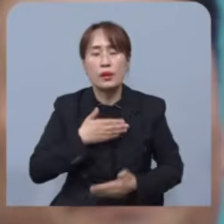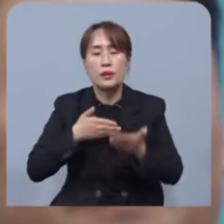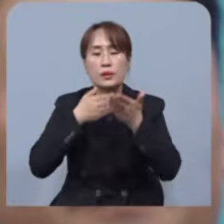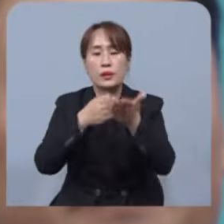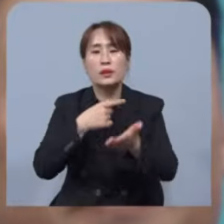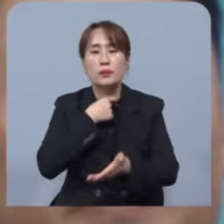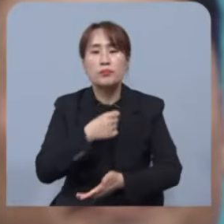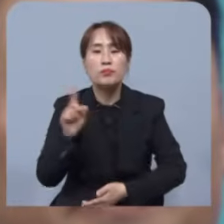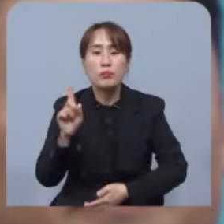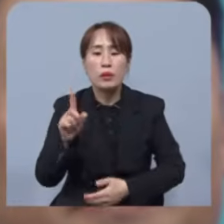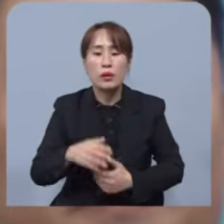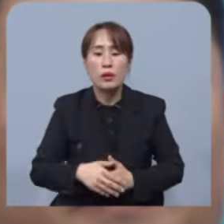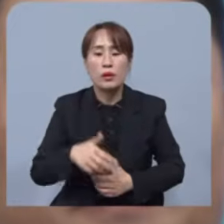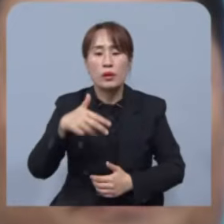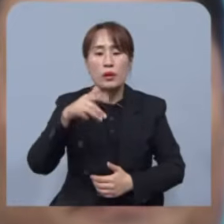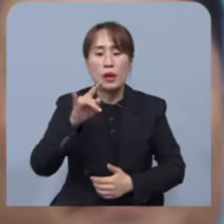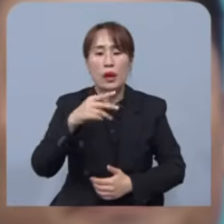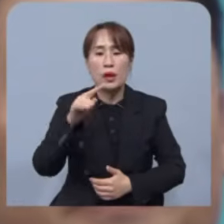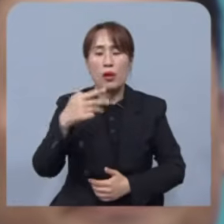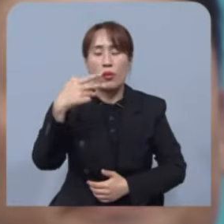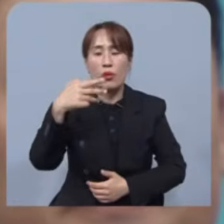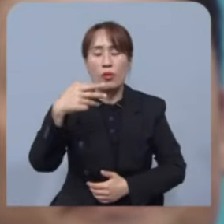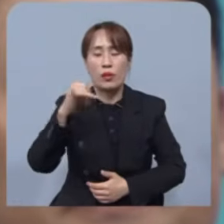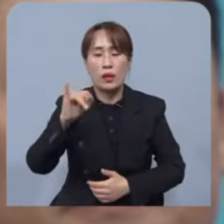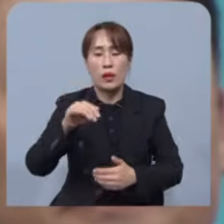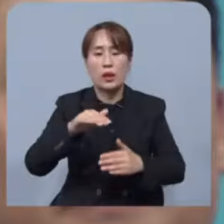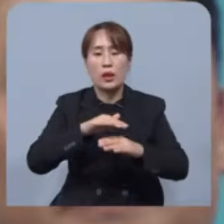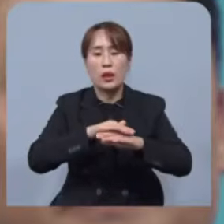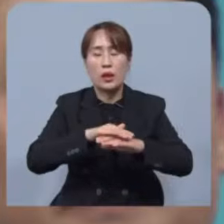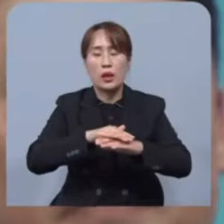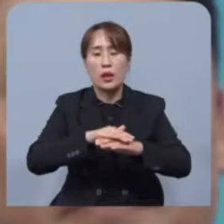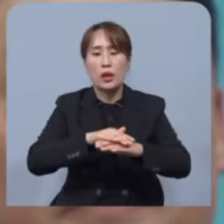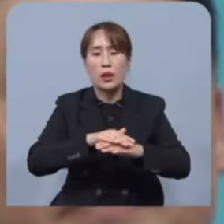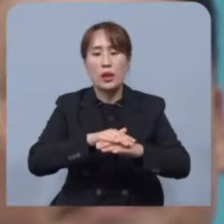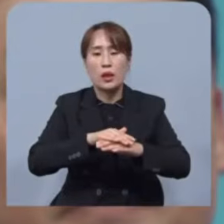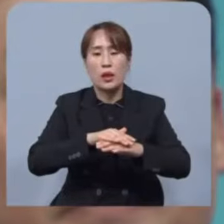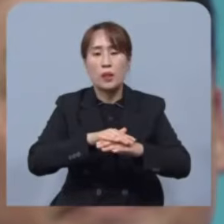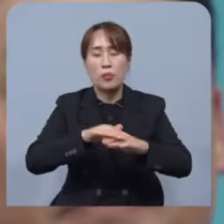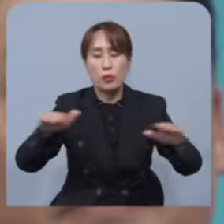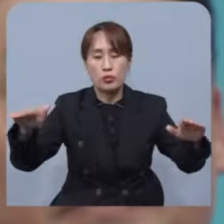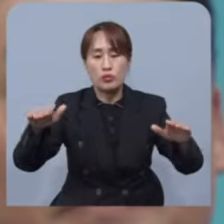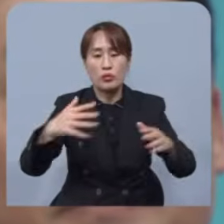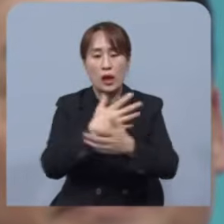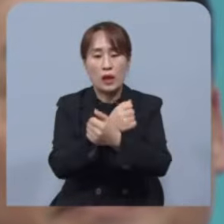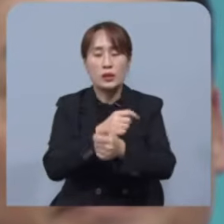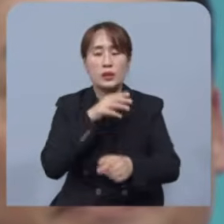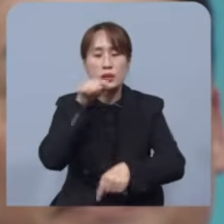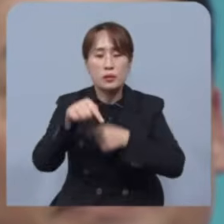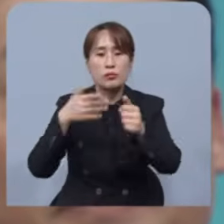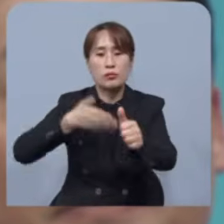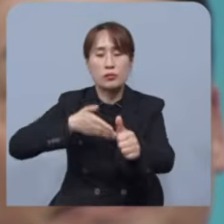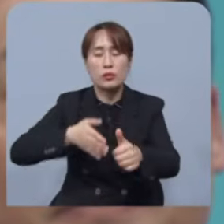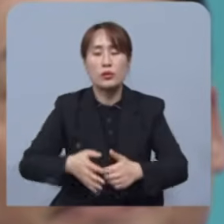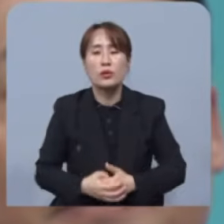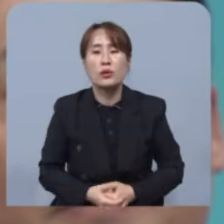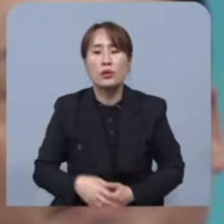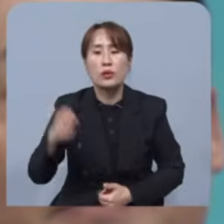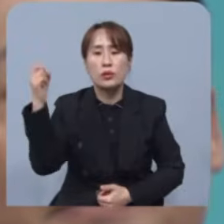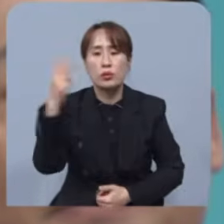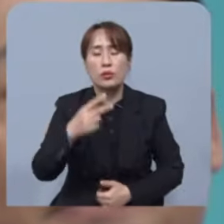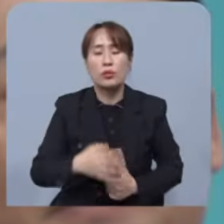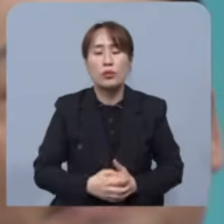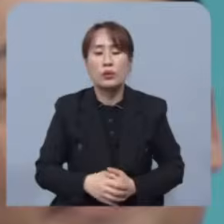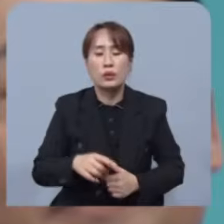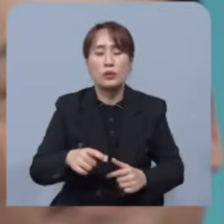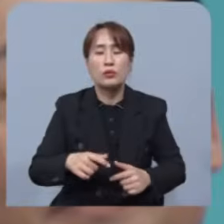드릴 거는 개런티 표준 계약서 의무화를 실행해 주셨으면 좋겠습니다. 또한